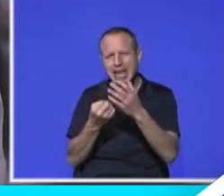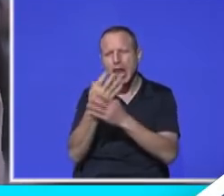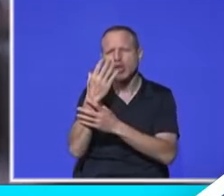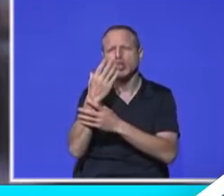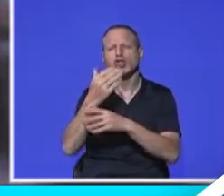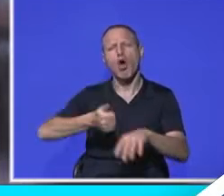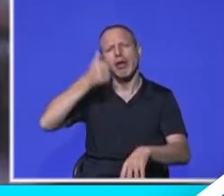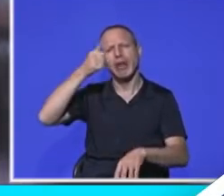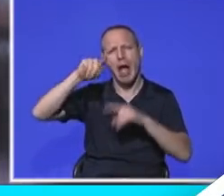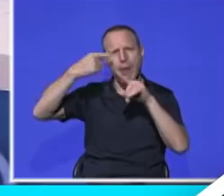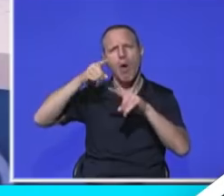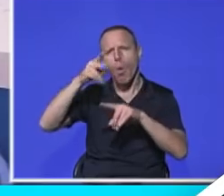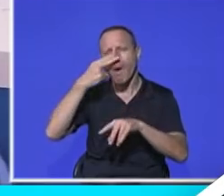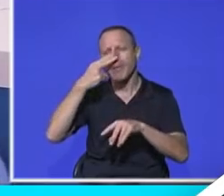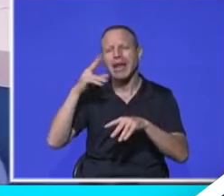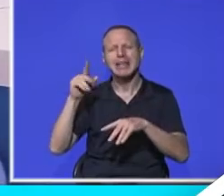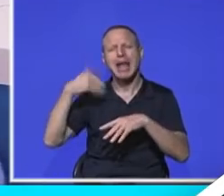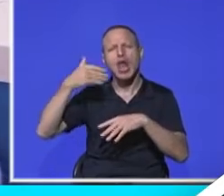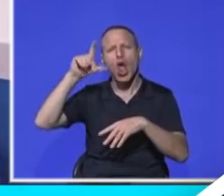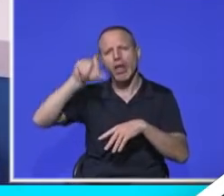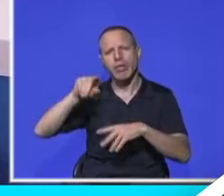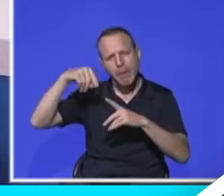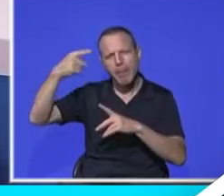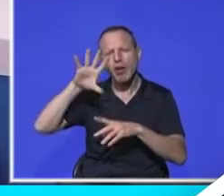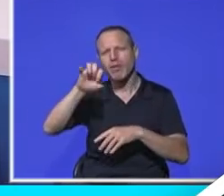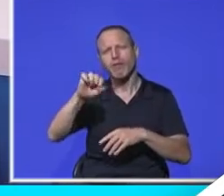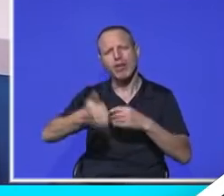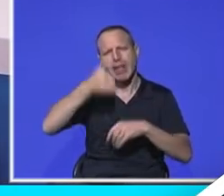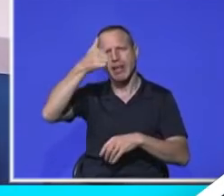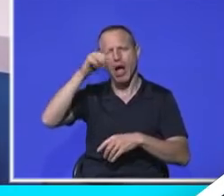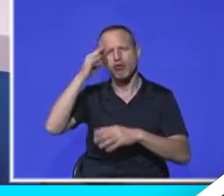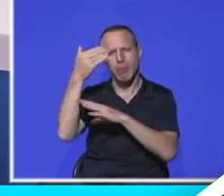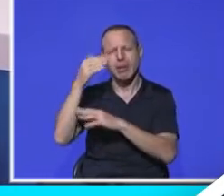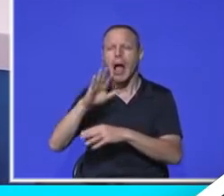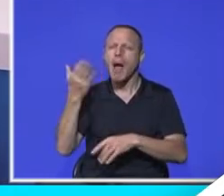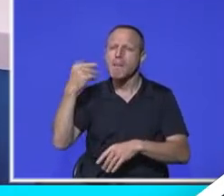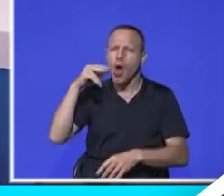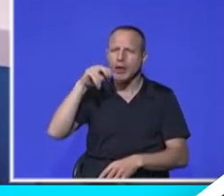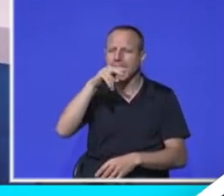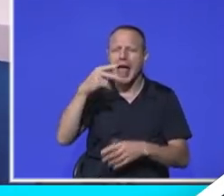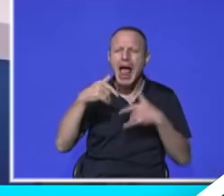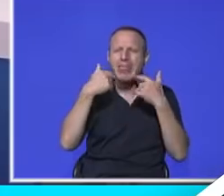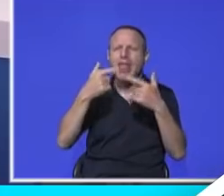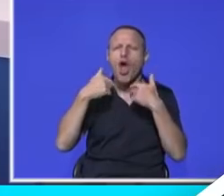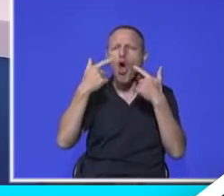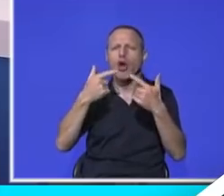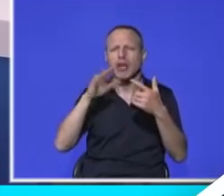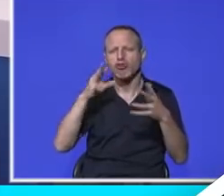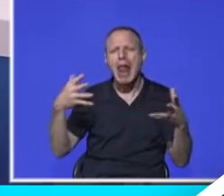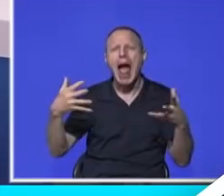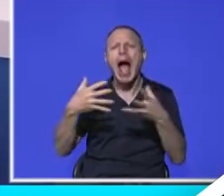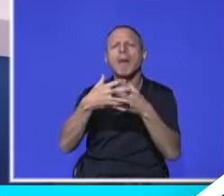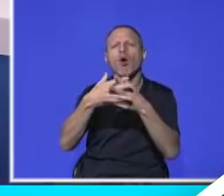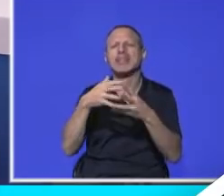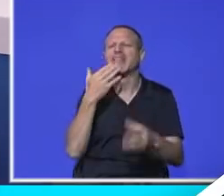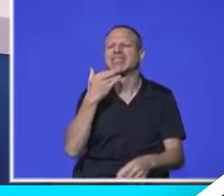הבא שיתפוס את ההנהגה של המדינה, כי... בוא נלך רגע שנייה לתיאוריה של ההגמוניה